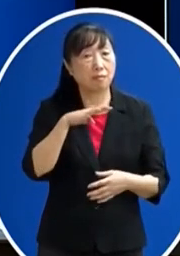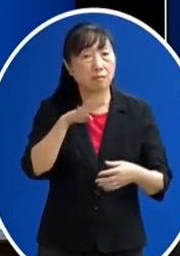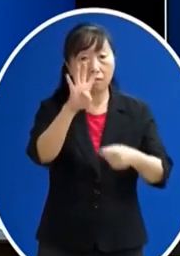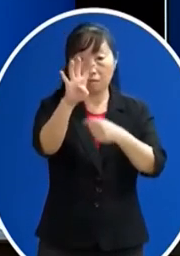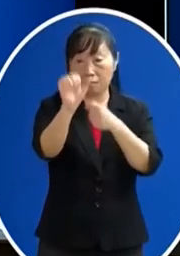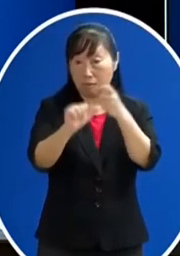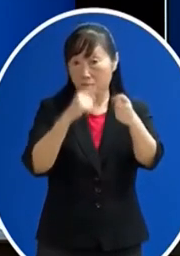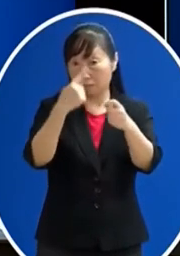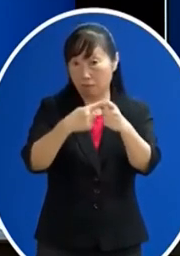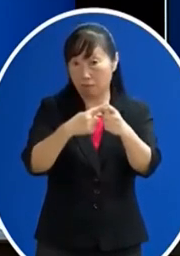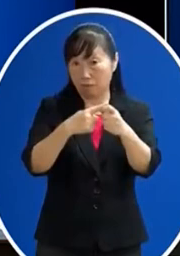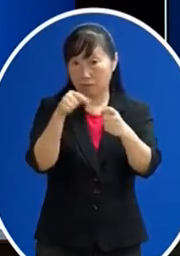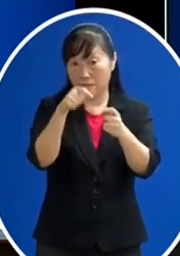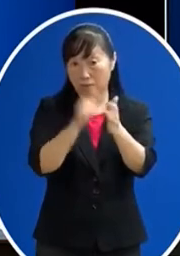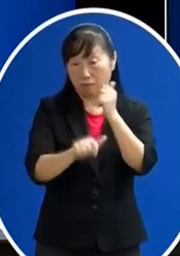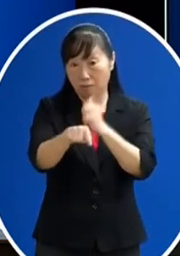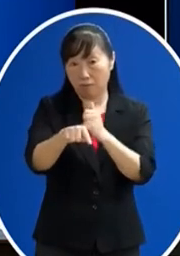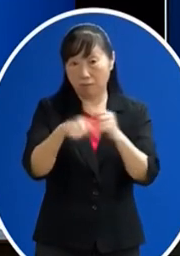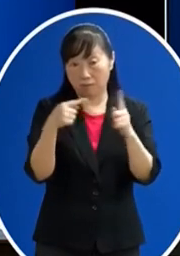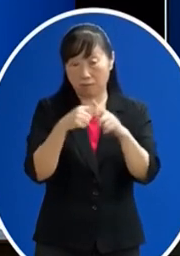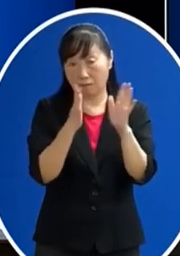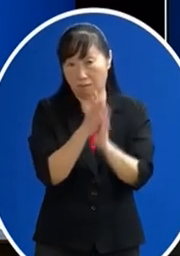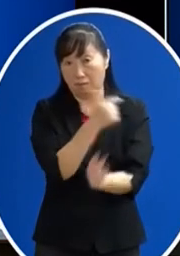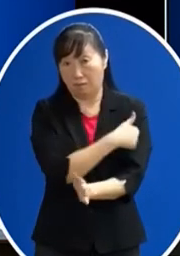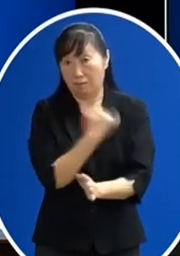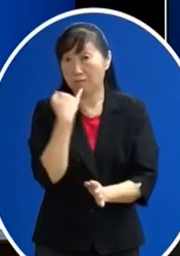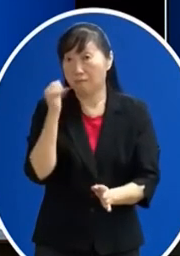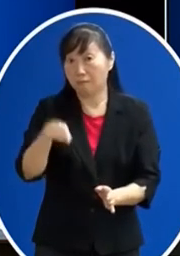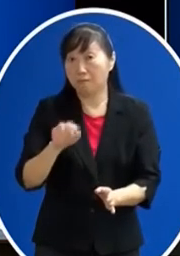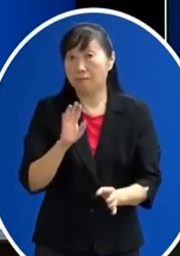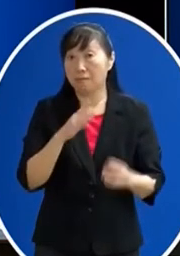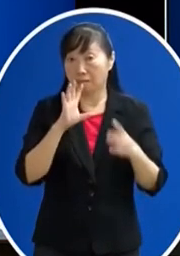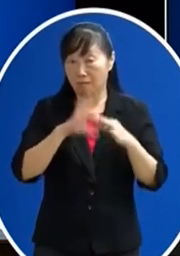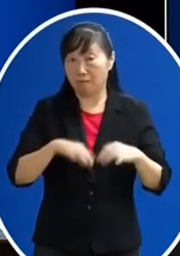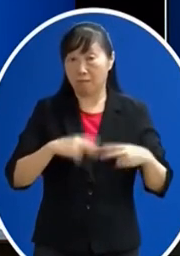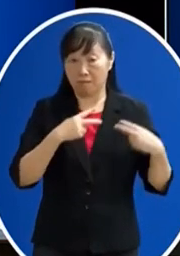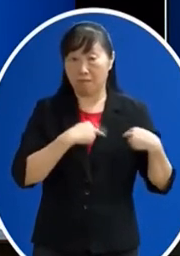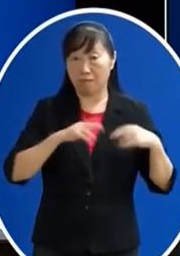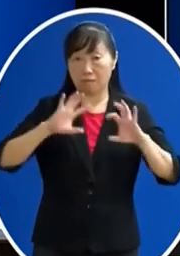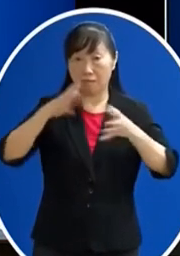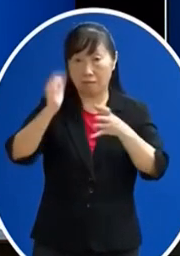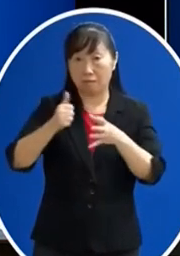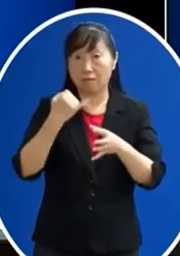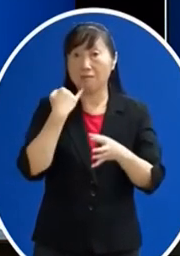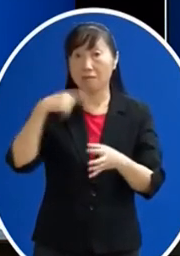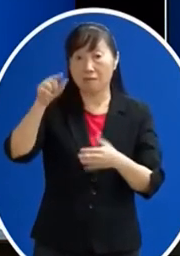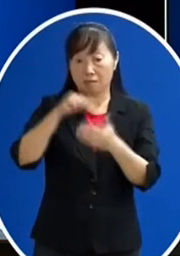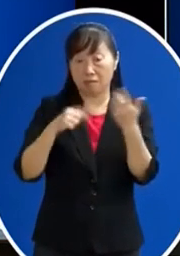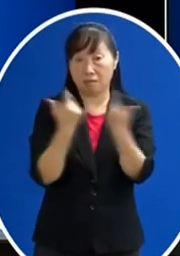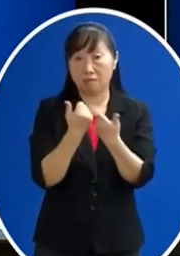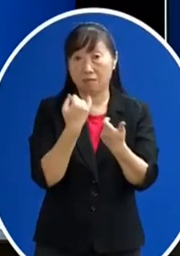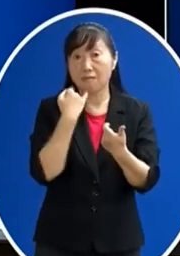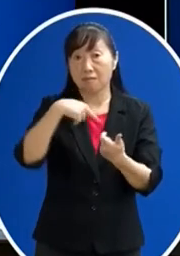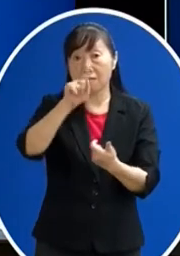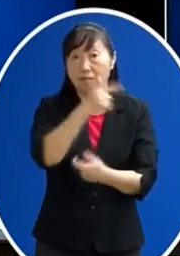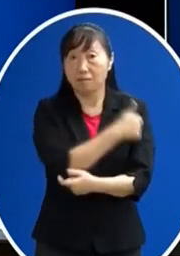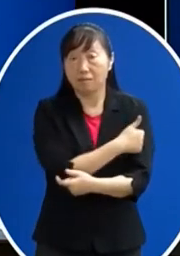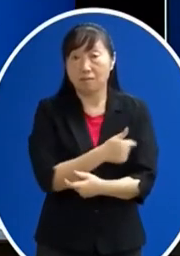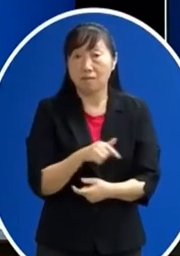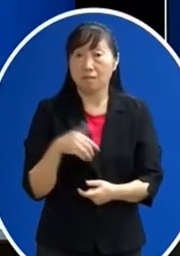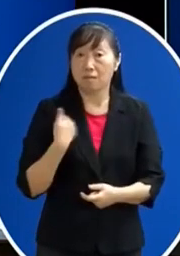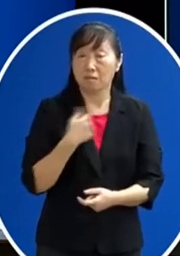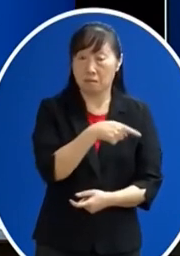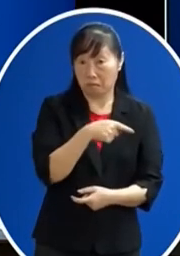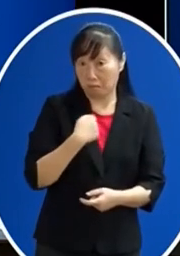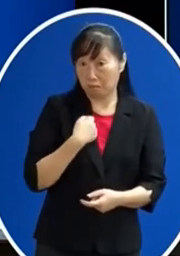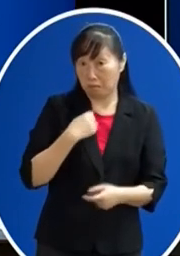可以打疫苗，那蔡总统依照规定的话，他是应该是有资格可以去打的，那不晓得指挥中心有没有接到